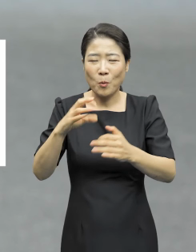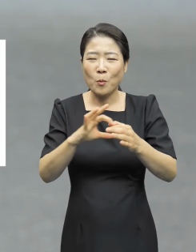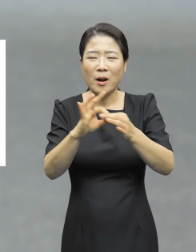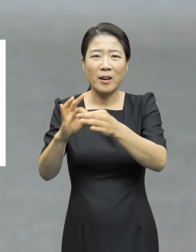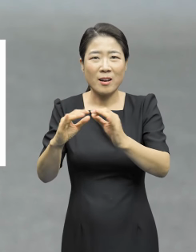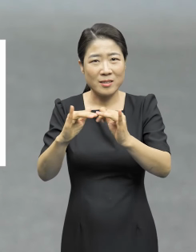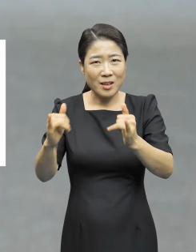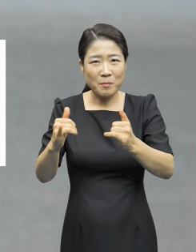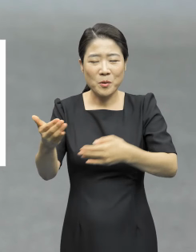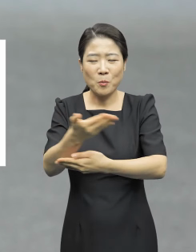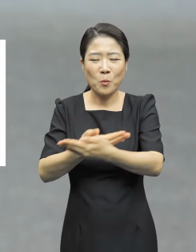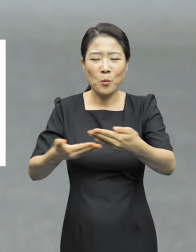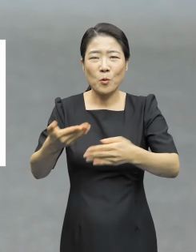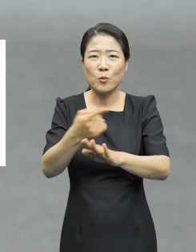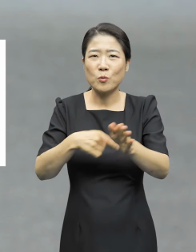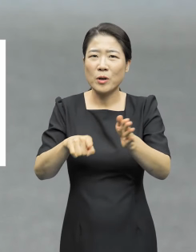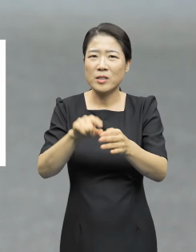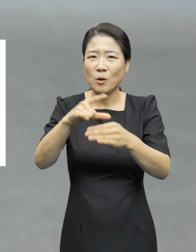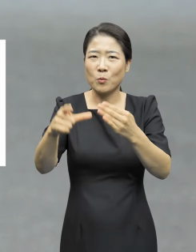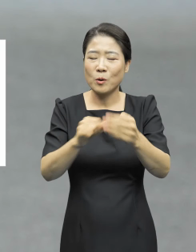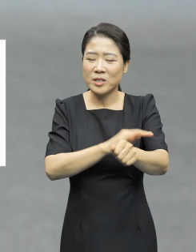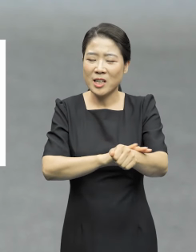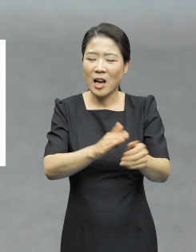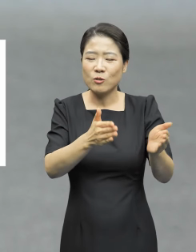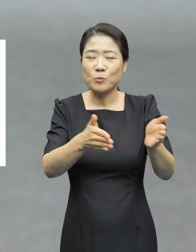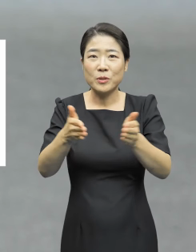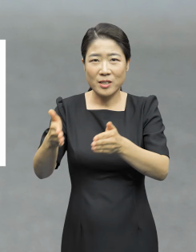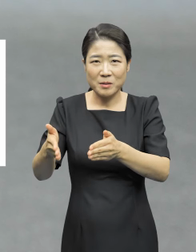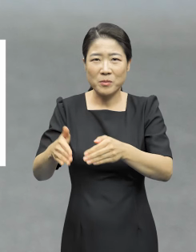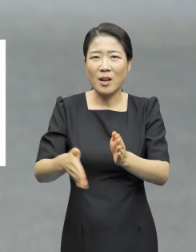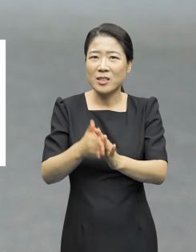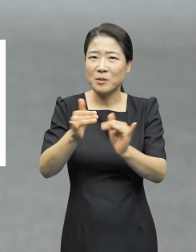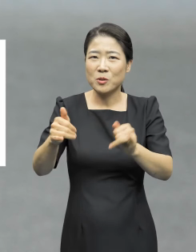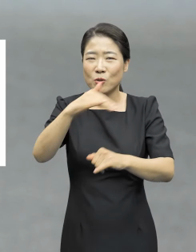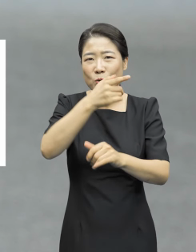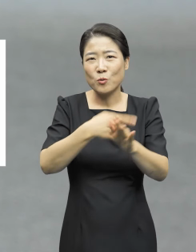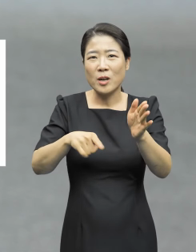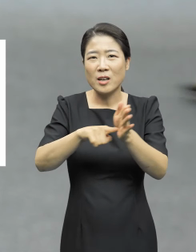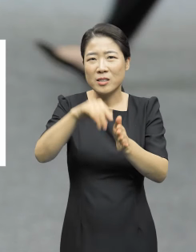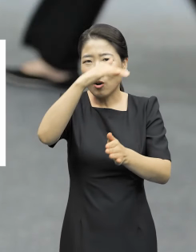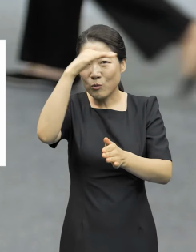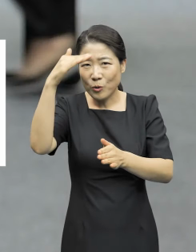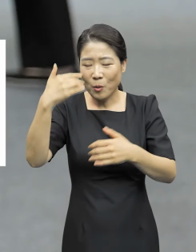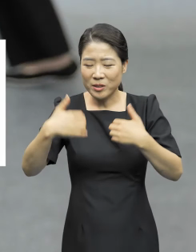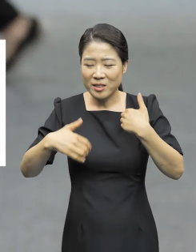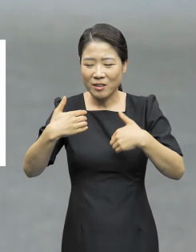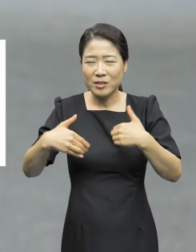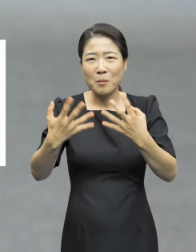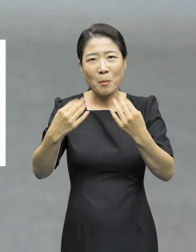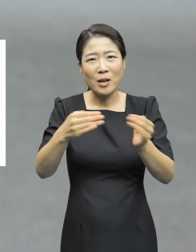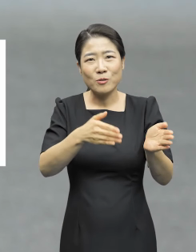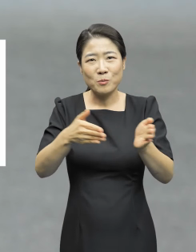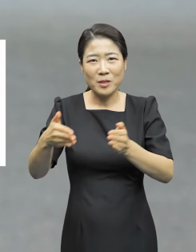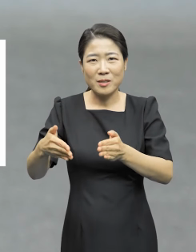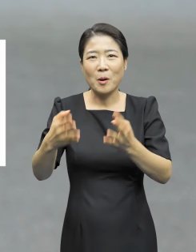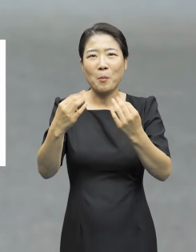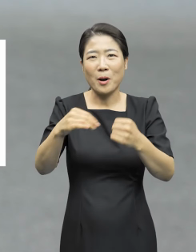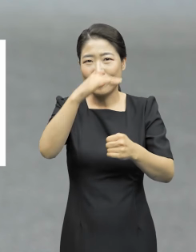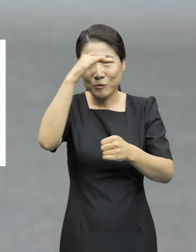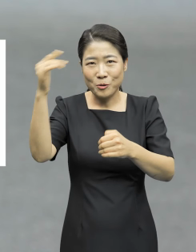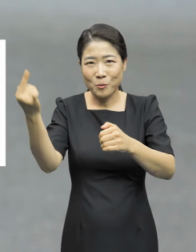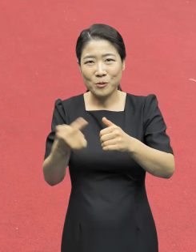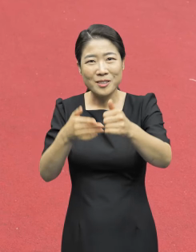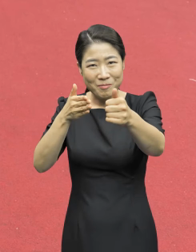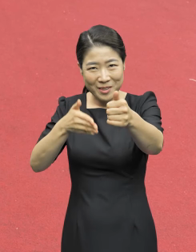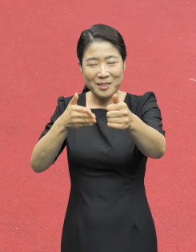활발한 교류를 위해 프로그램을 더욱 강화했습니다. 또 시민들을 위해 보고 즐길 거리도 풍성하게 준비한 만큼 많은 참여